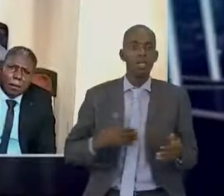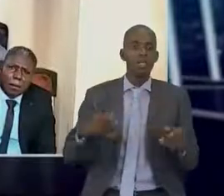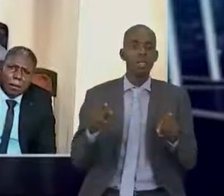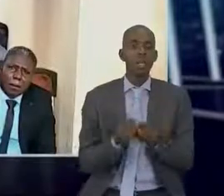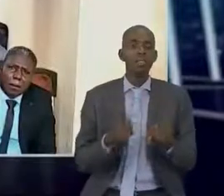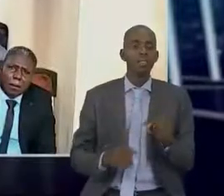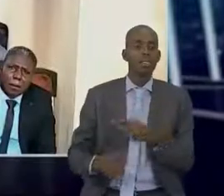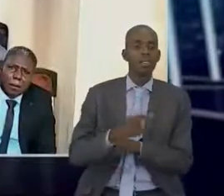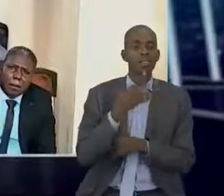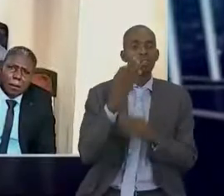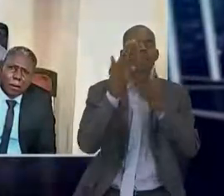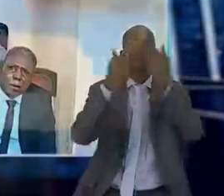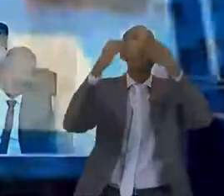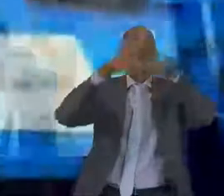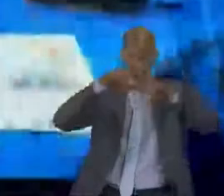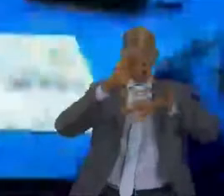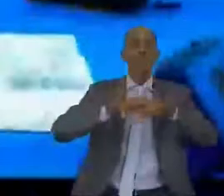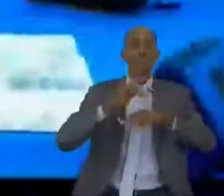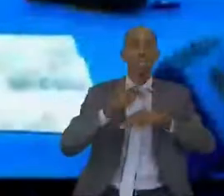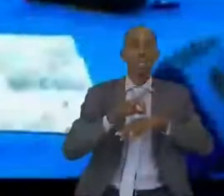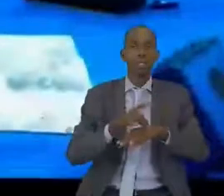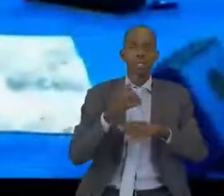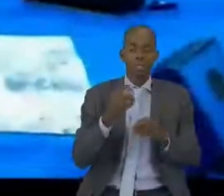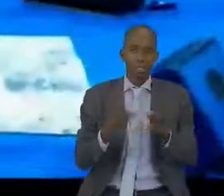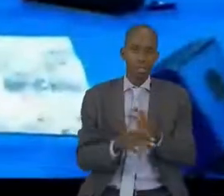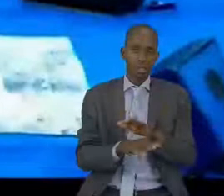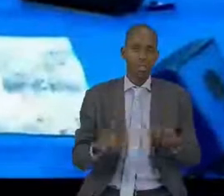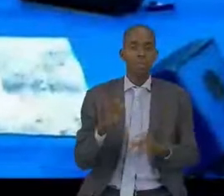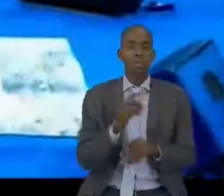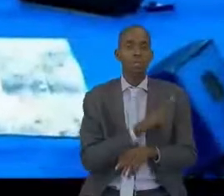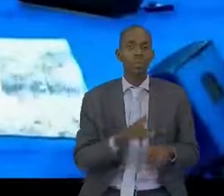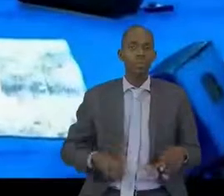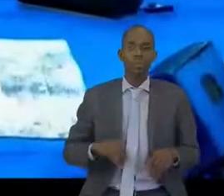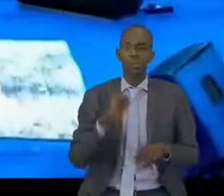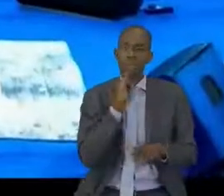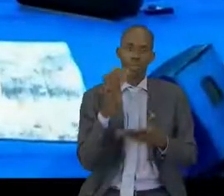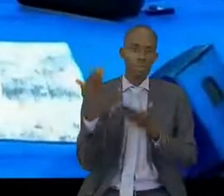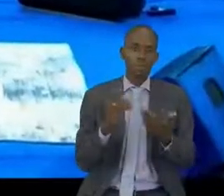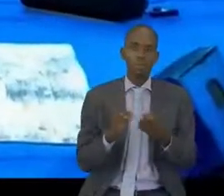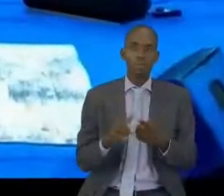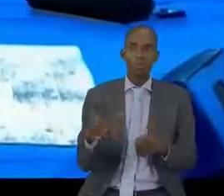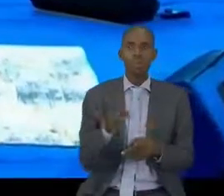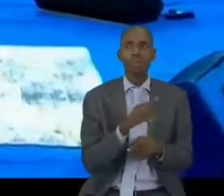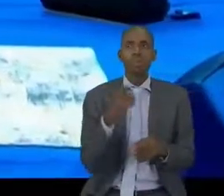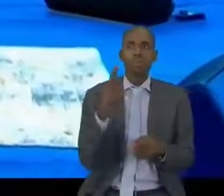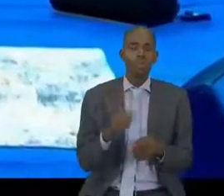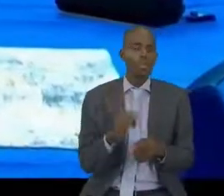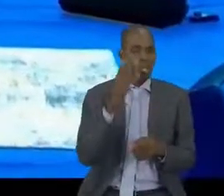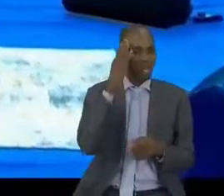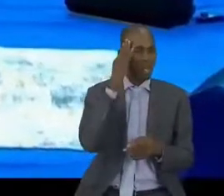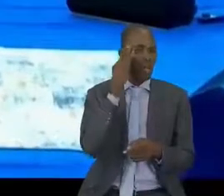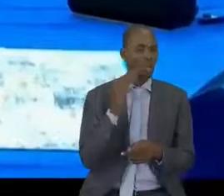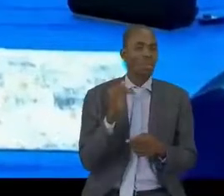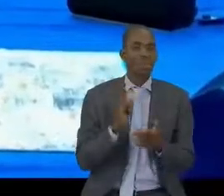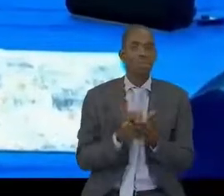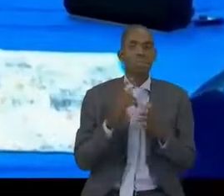Aussi nombreux que les jours des cieux le seront au-dessus de la terre, là où le Seigneur t'amène. L'expérience à laquelle